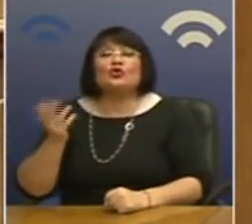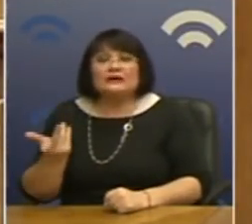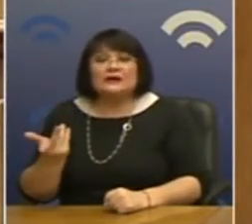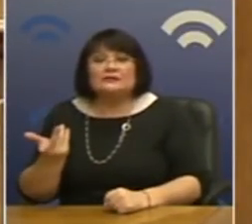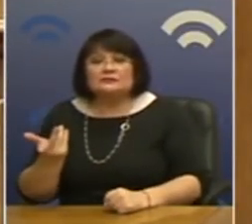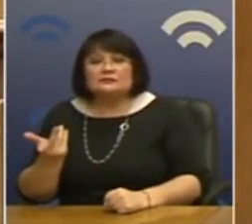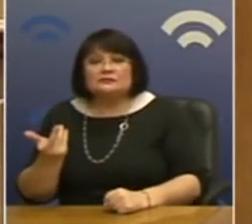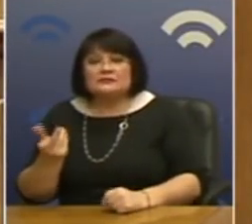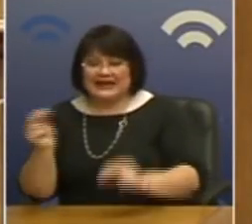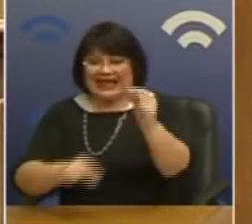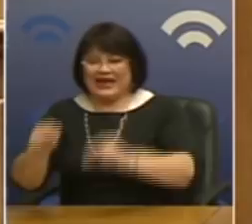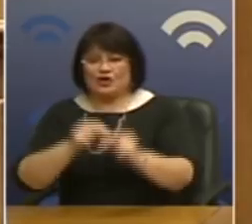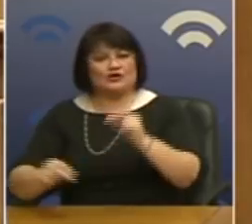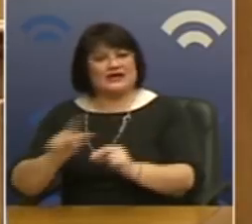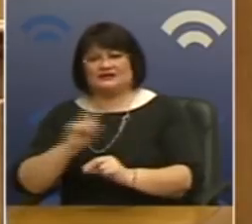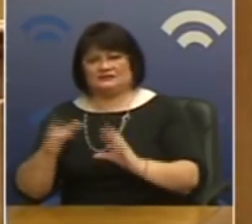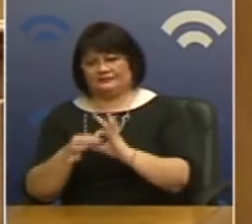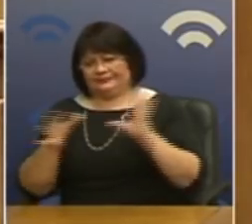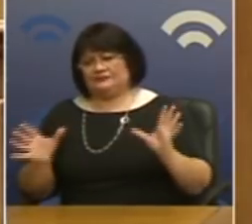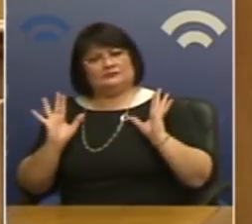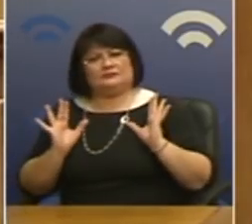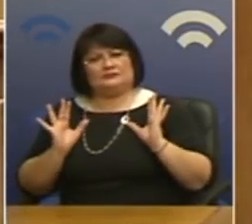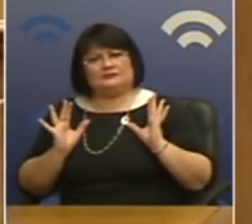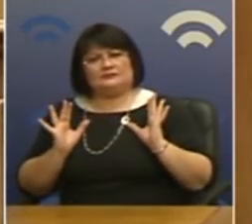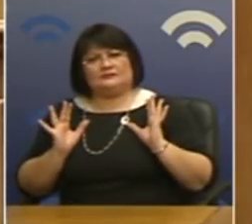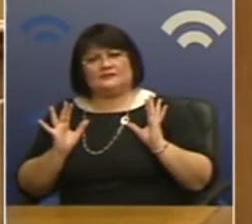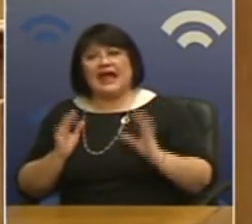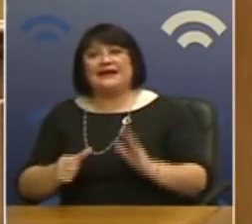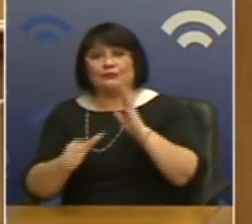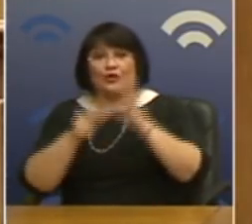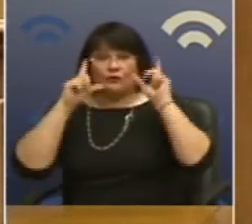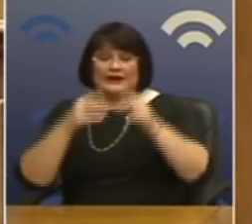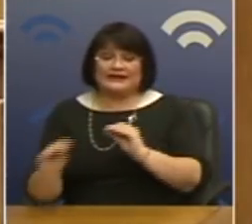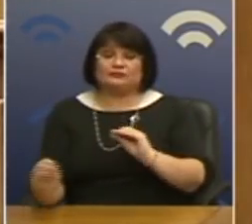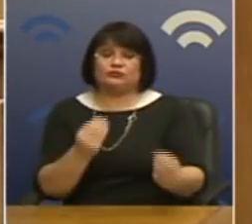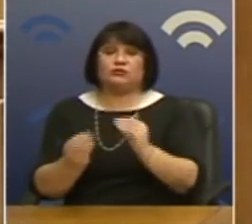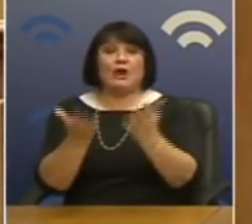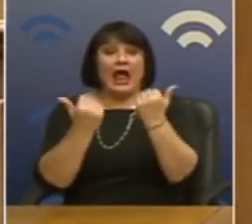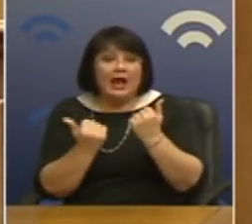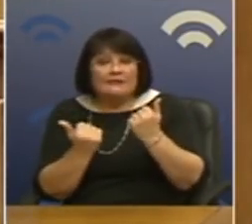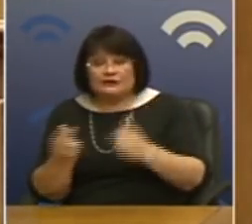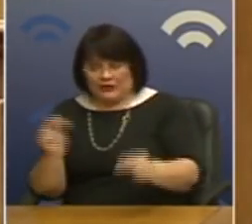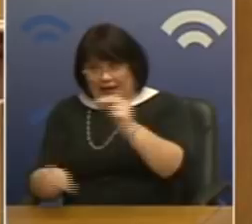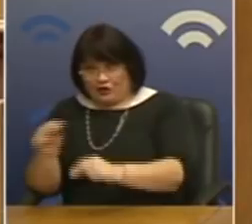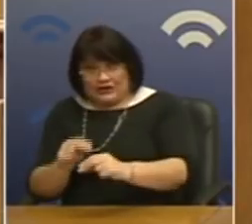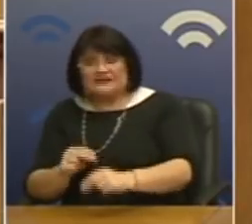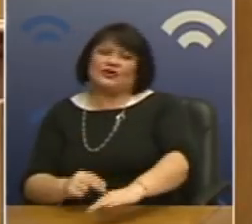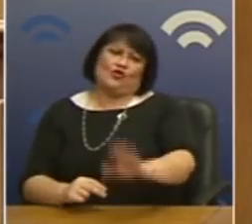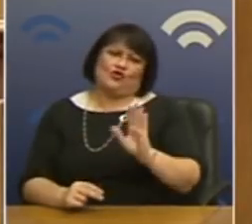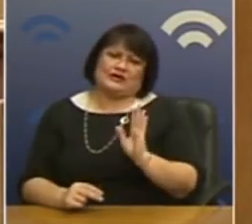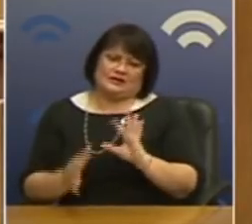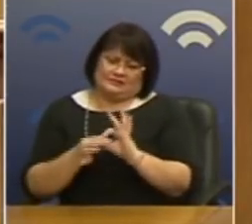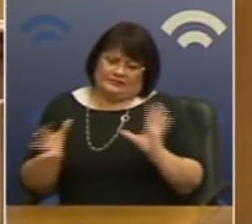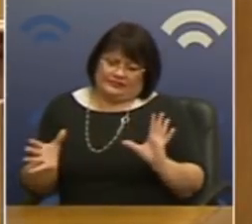υπάρχει προσφυγή στις κάλπες από μια αποτυχημένη εκλογή Προέδρου της Δημοκρατίας από τη Βουλή. Και